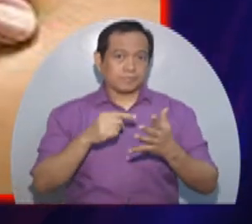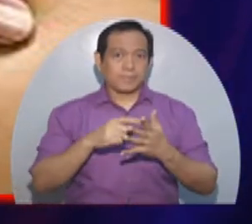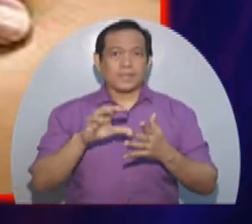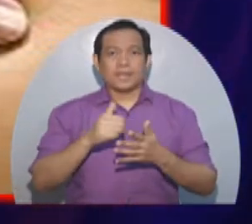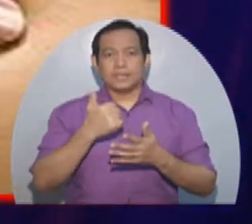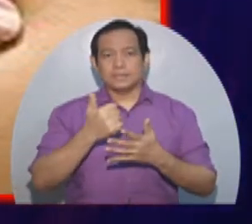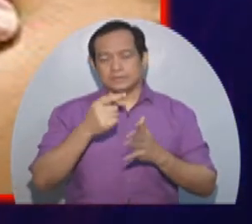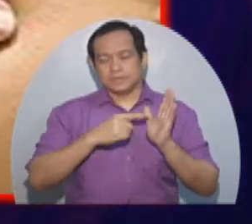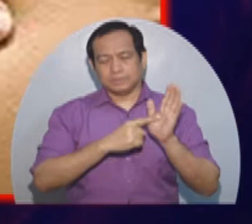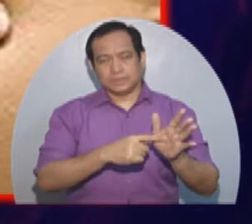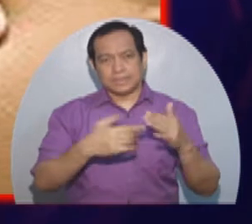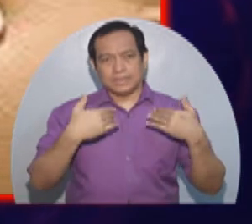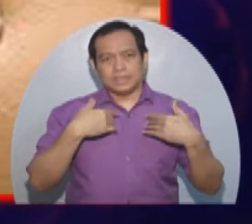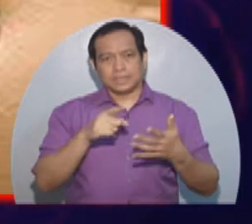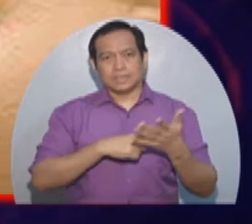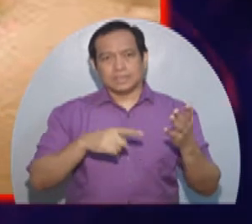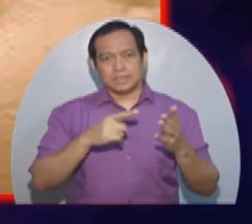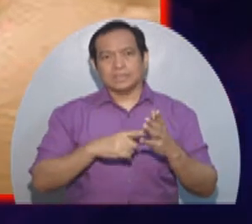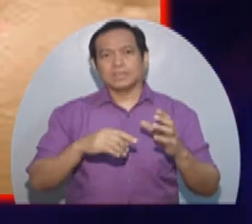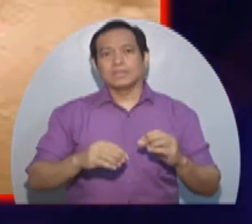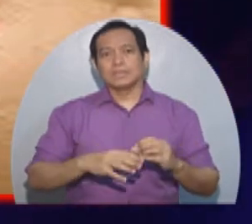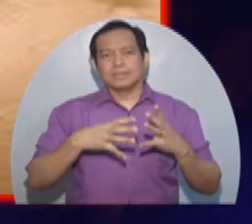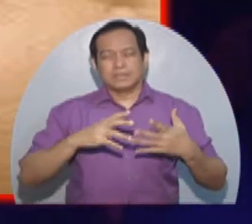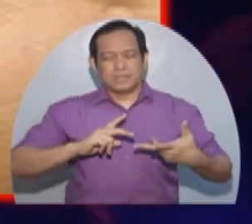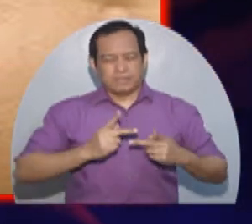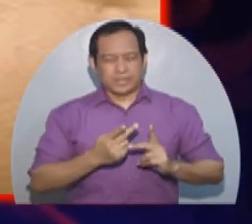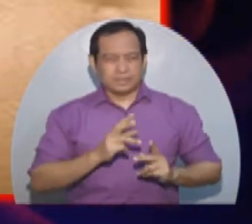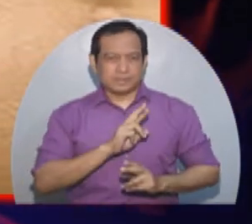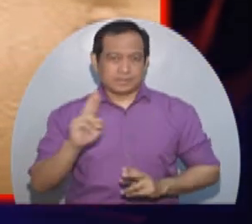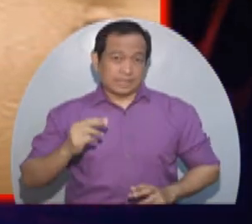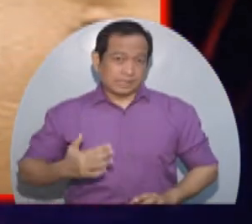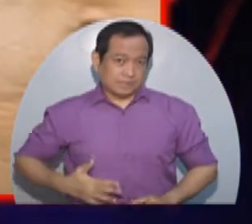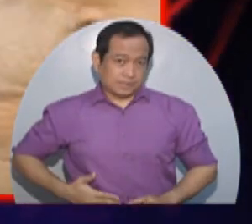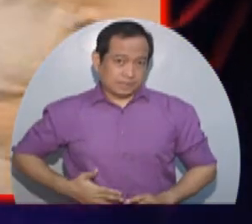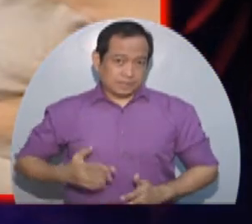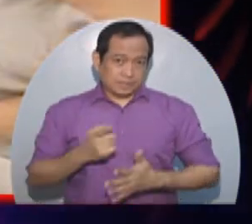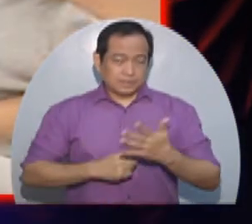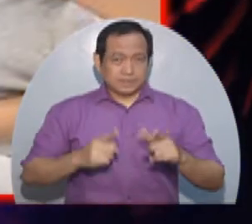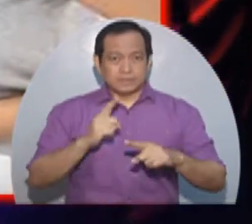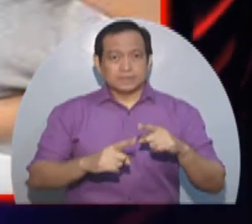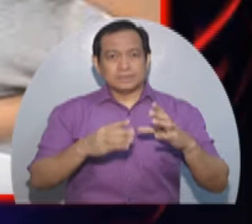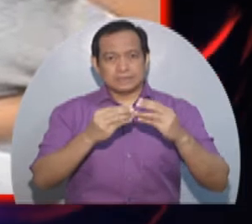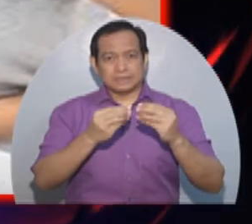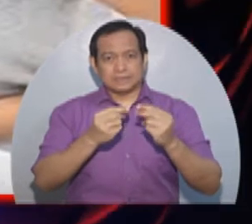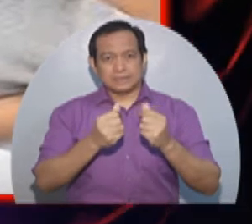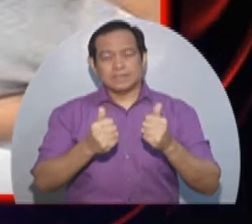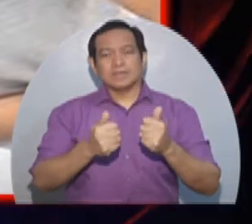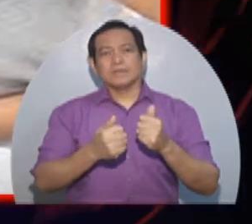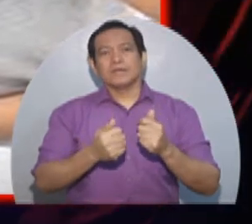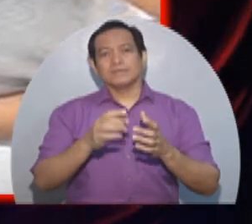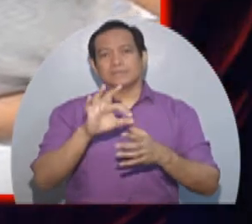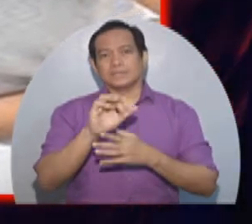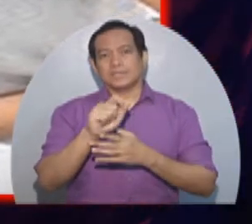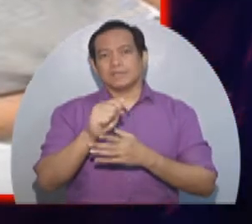ng cholelithiasis ay ang matinding bigla ang pananakit ng tiyan sa bandang kanan, hindi pagkatunaw ng taba